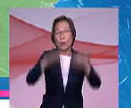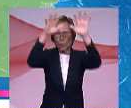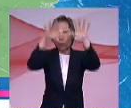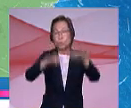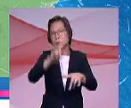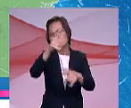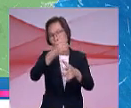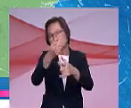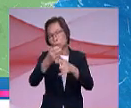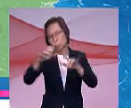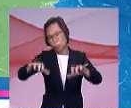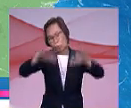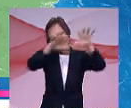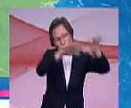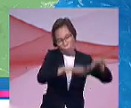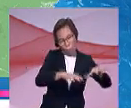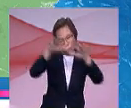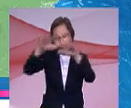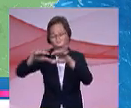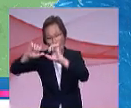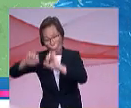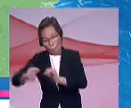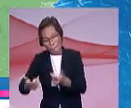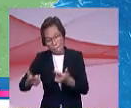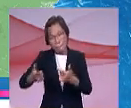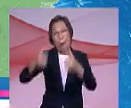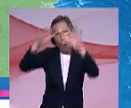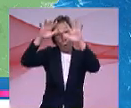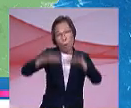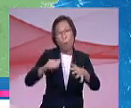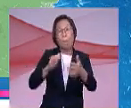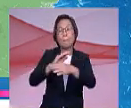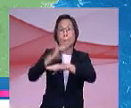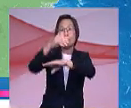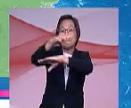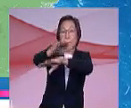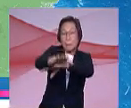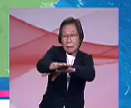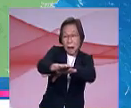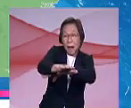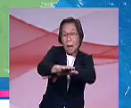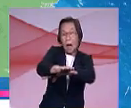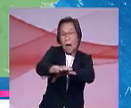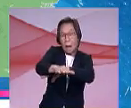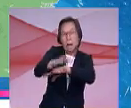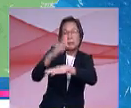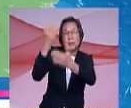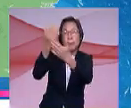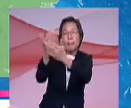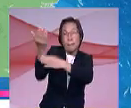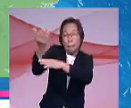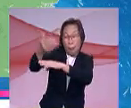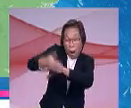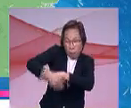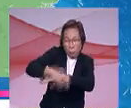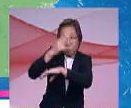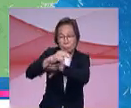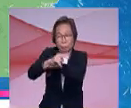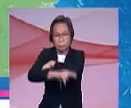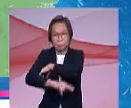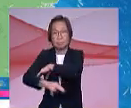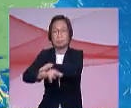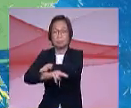Keadaan hujan di satu dua tempat ini hanya berpotensi untuk berlaku menjelang lewat petang sehingga ke malam bagi negeri-negeri